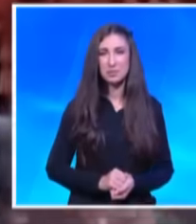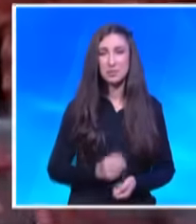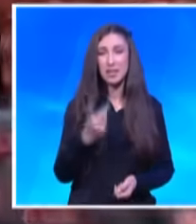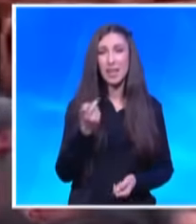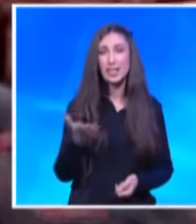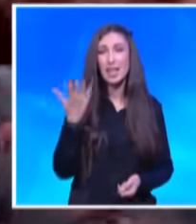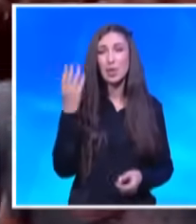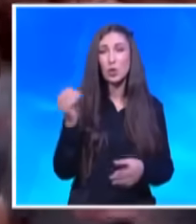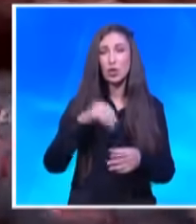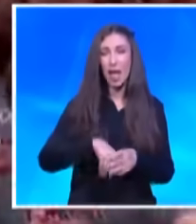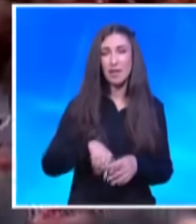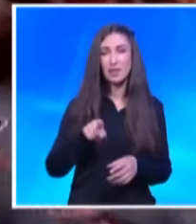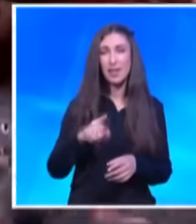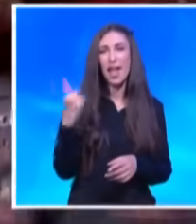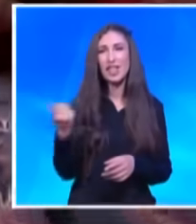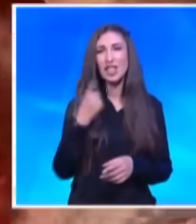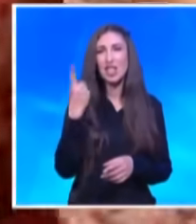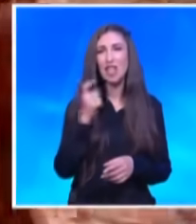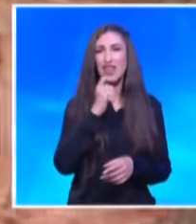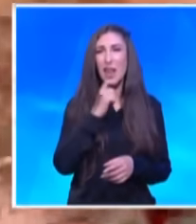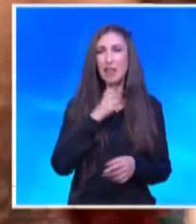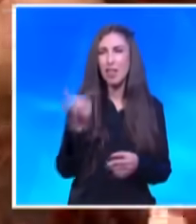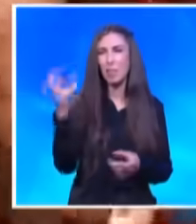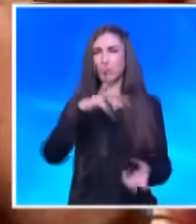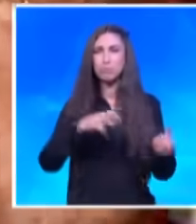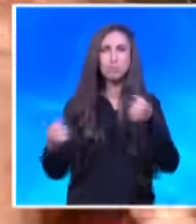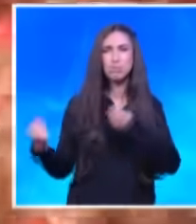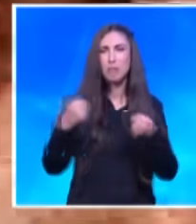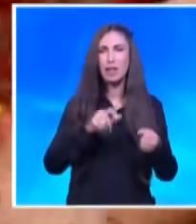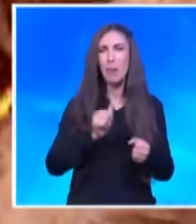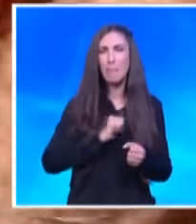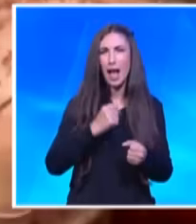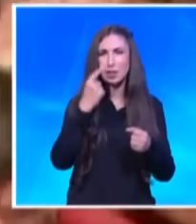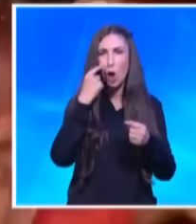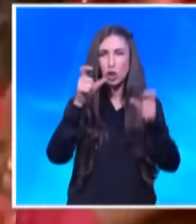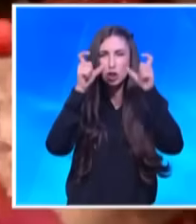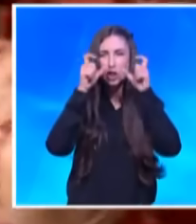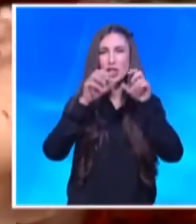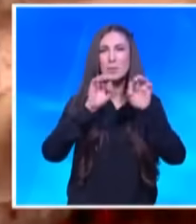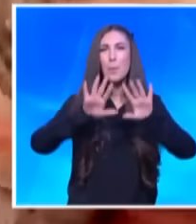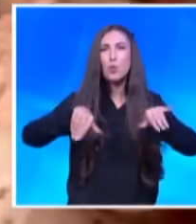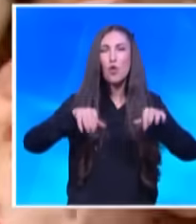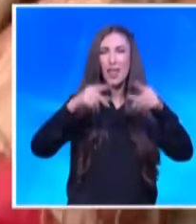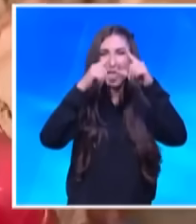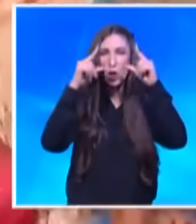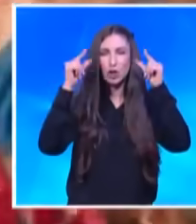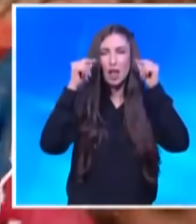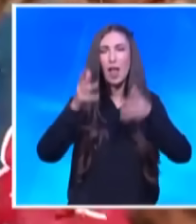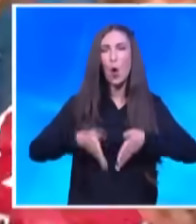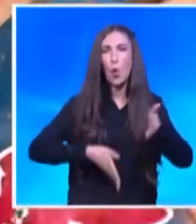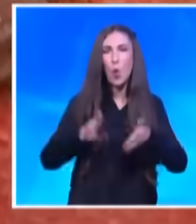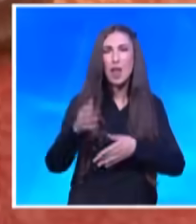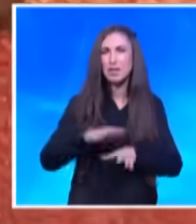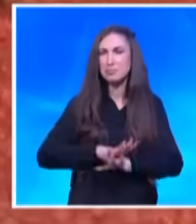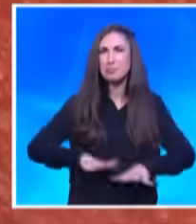20 000 участници се включиха в едночасовата червена битка, като пазиха очите си с очила за гмуркане. Улиците на града